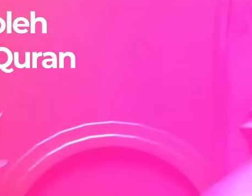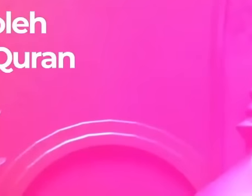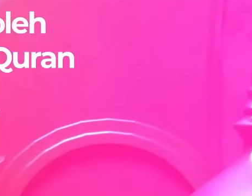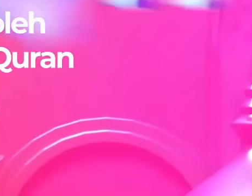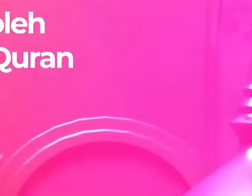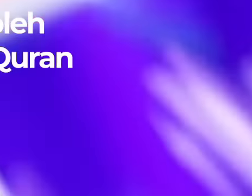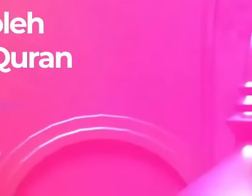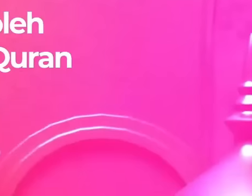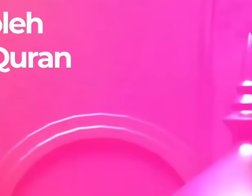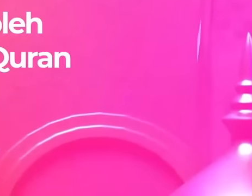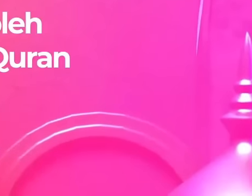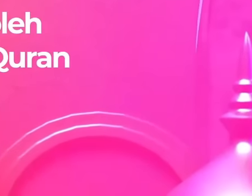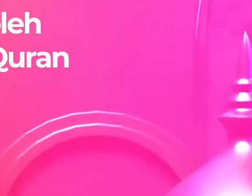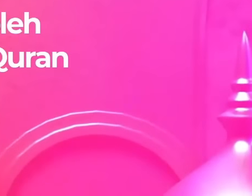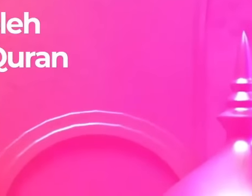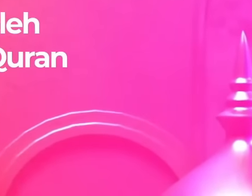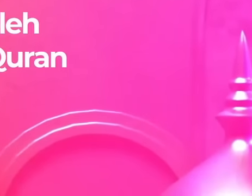العالمين.